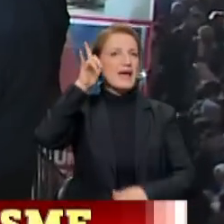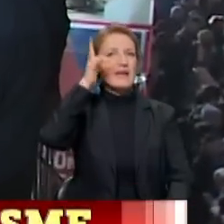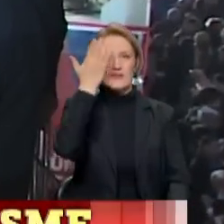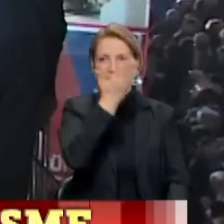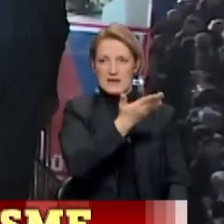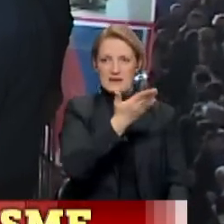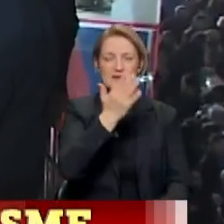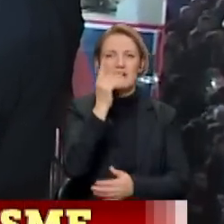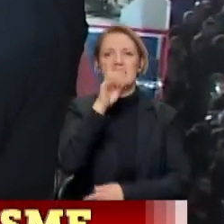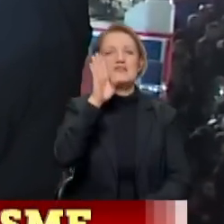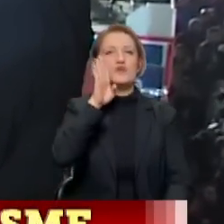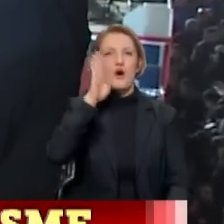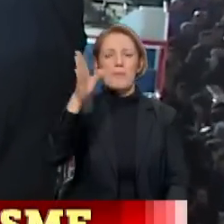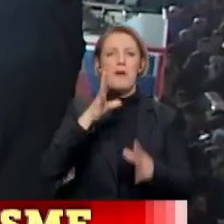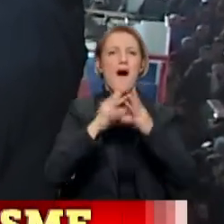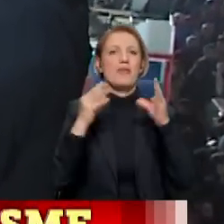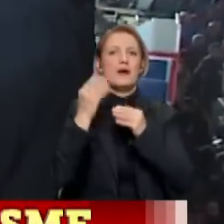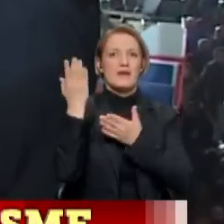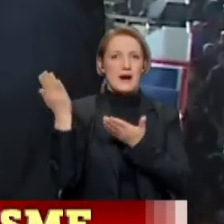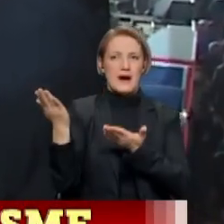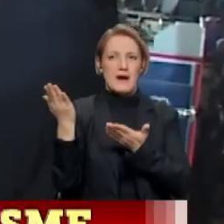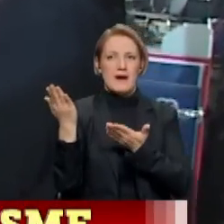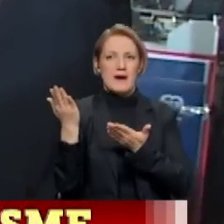Edirne'ye, Sinop'a, Adana'ya,